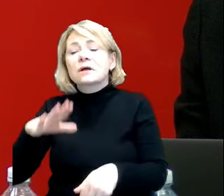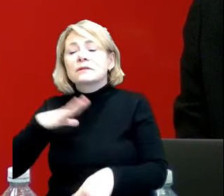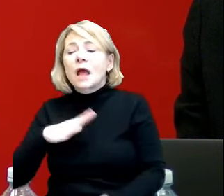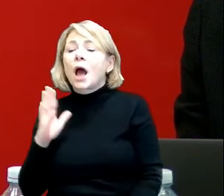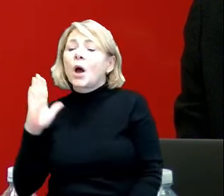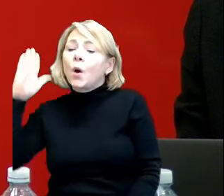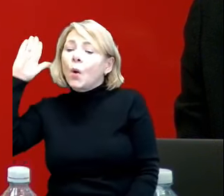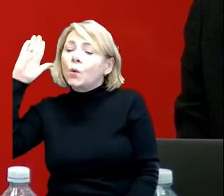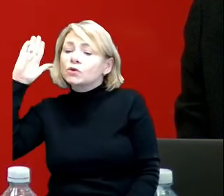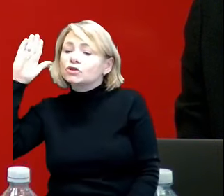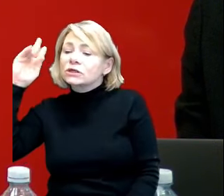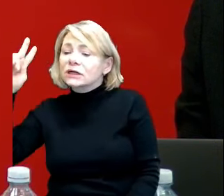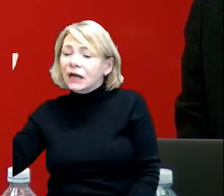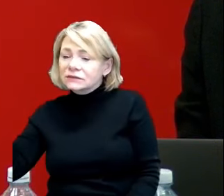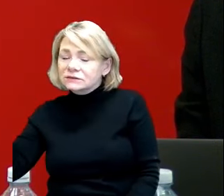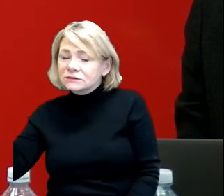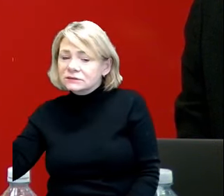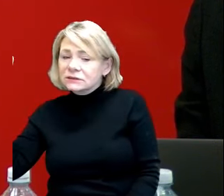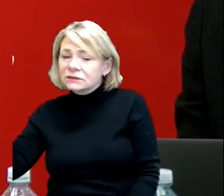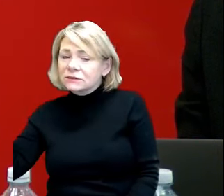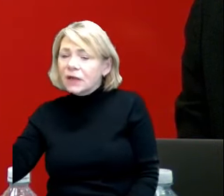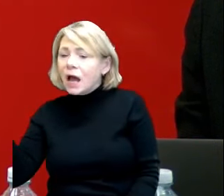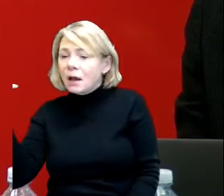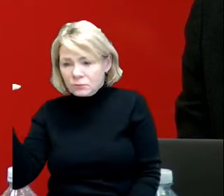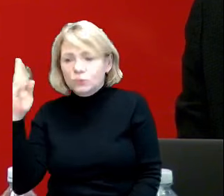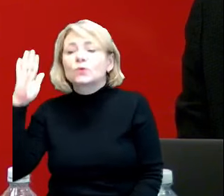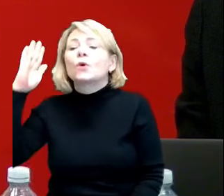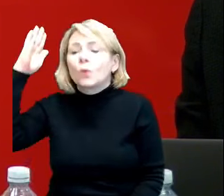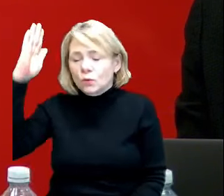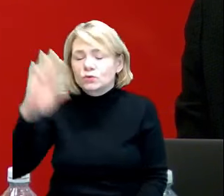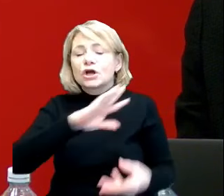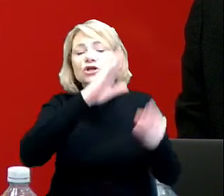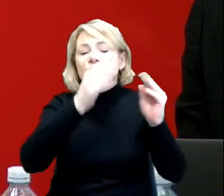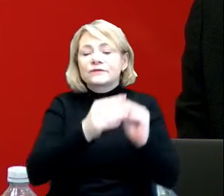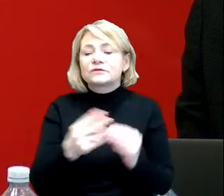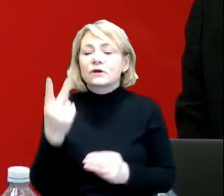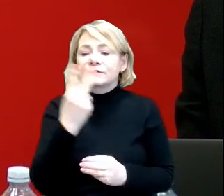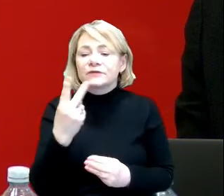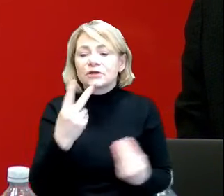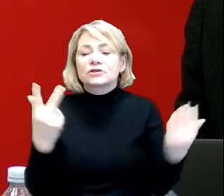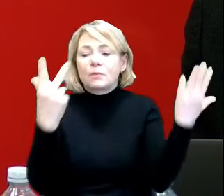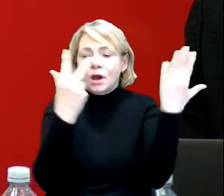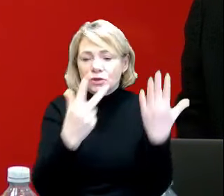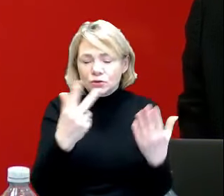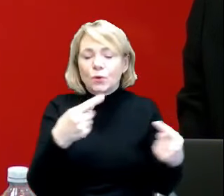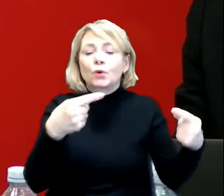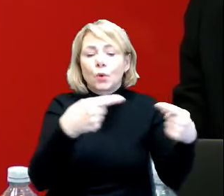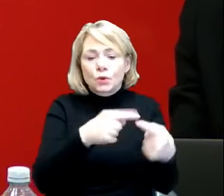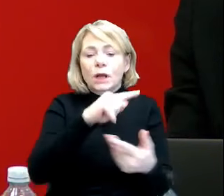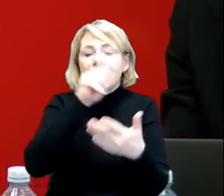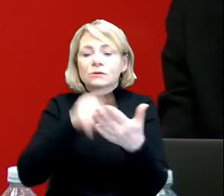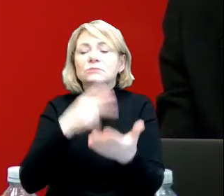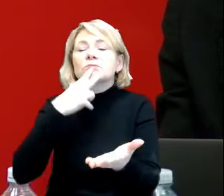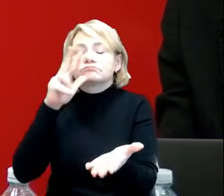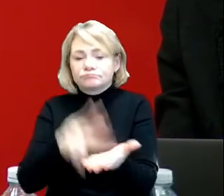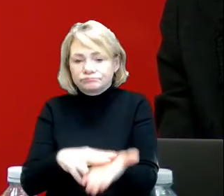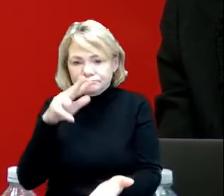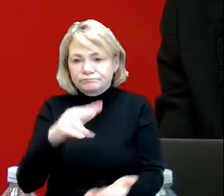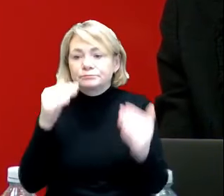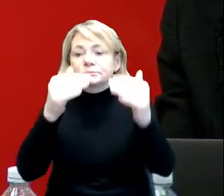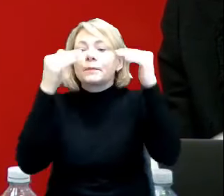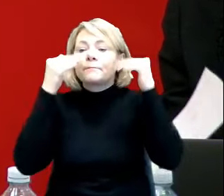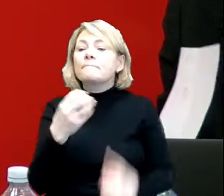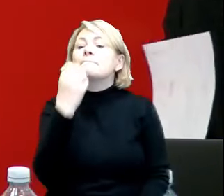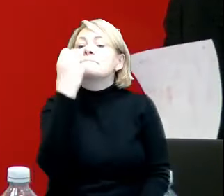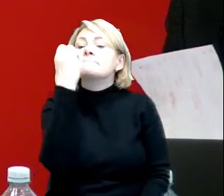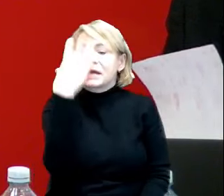saulius lėkis ir laura vaisiauskė dėkoju 28 balsai už klausimui pritarta 15 darbotvarkės klausimas